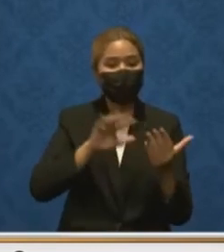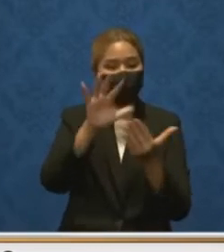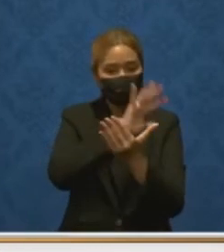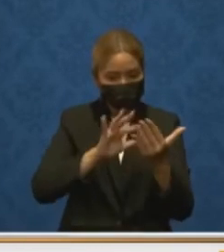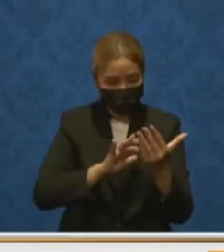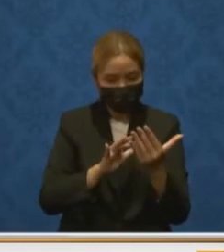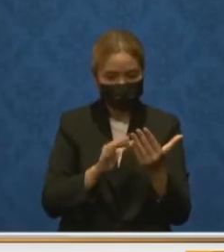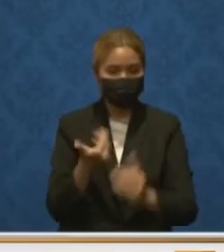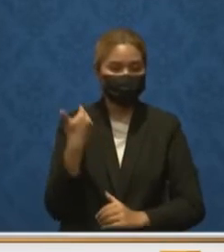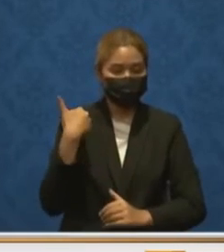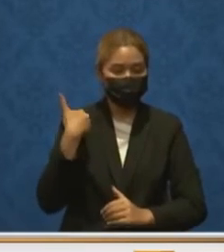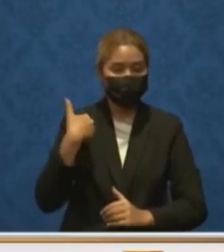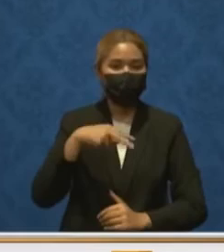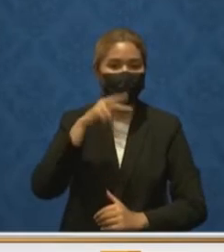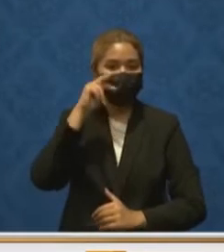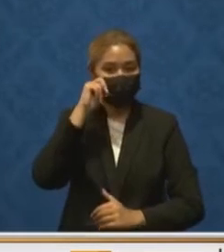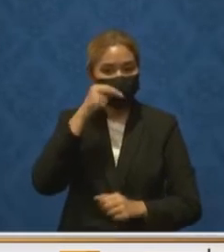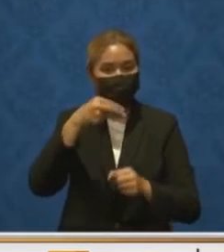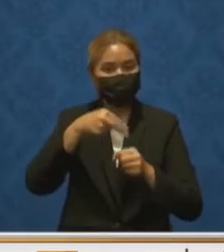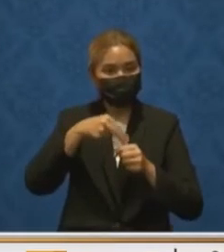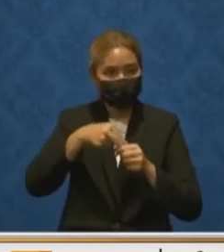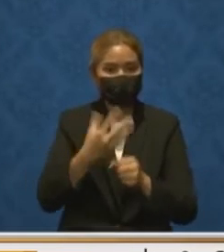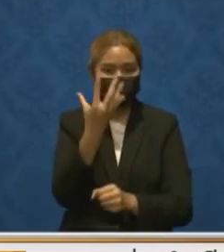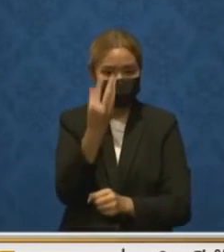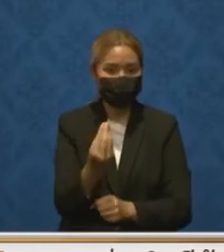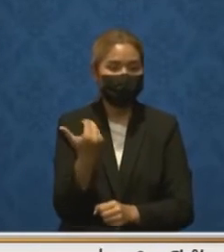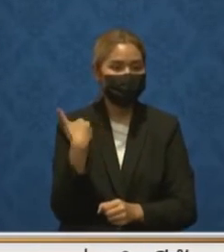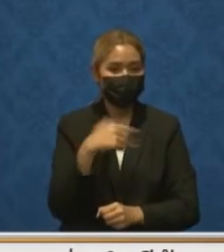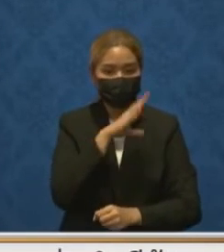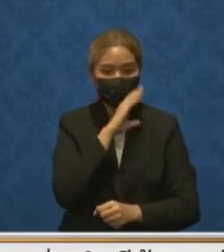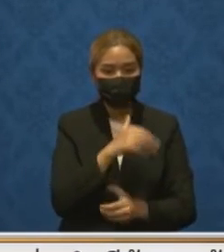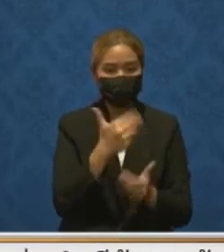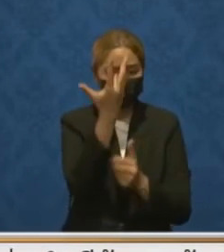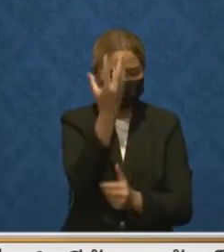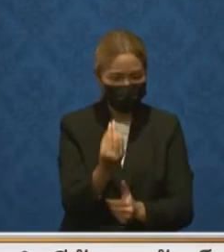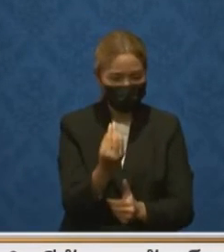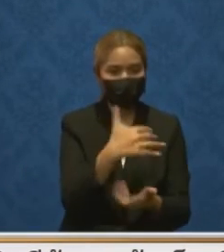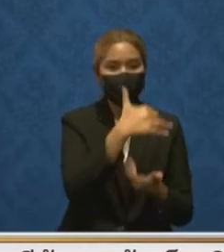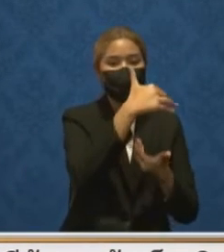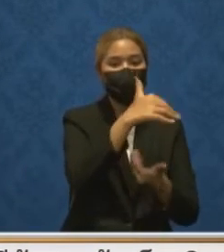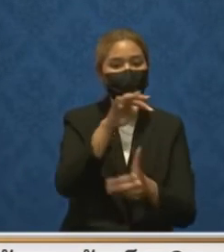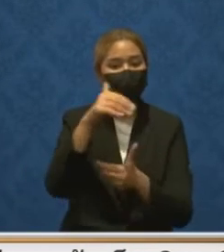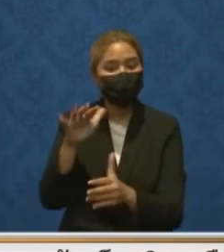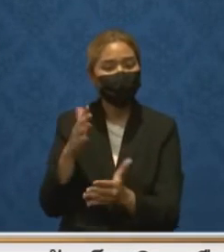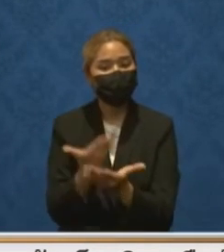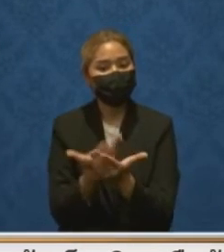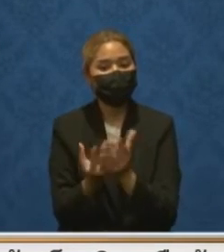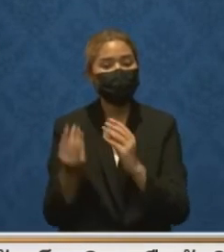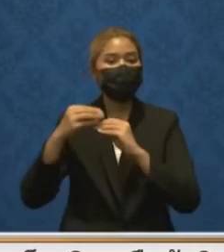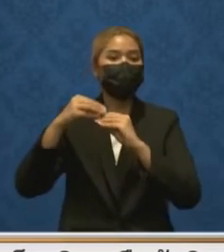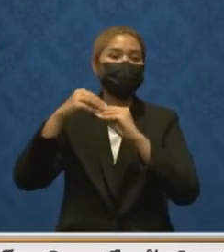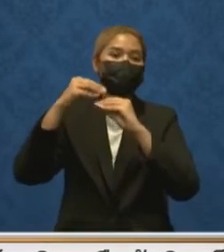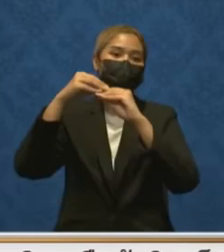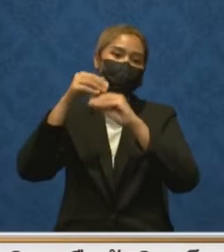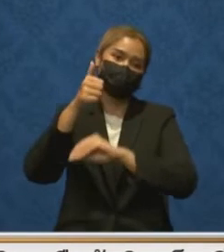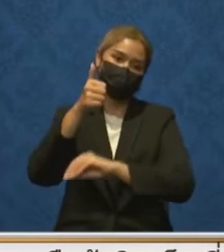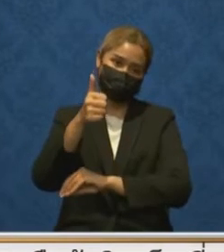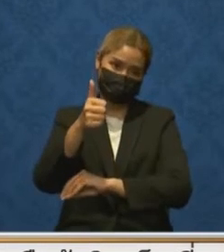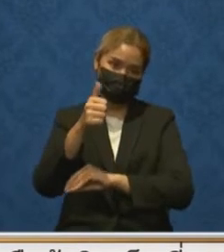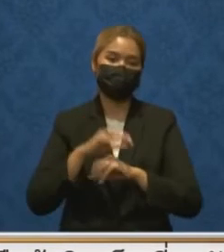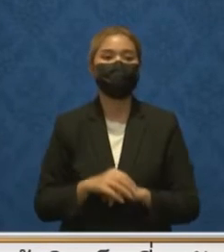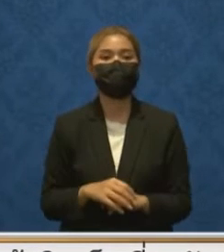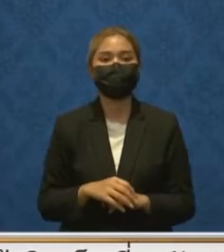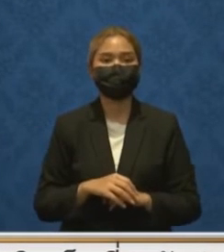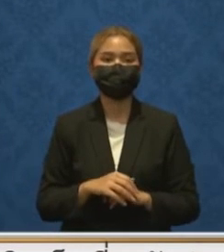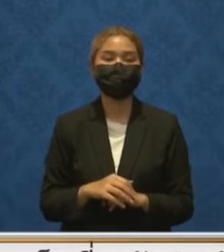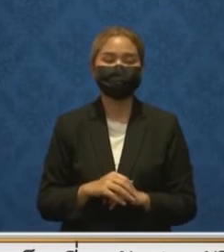บริโภคได้และขนาเดยวกัก็ส่งออกได้ถาเรามีผอเพื่อจะทำใหราคาผลปามมันก็ยงดอยู่ต่ไปWin-